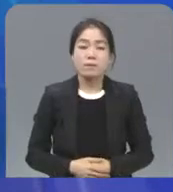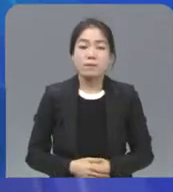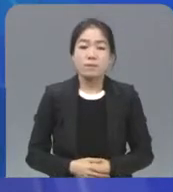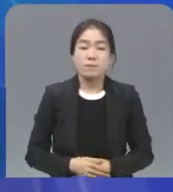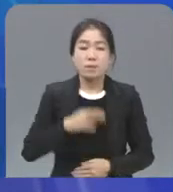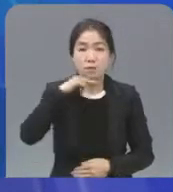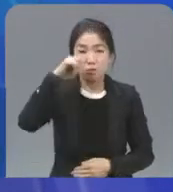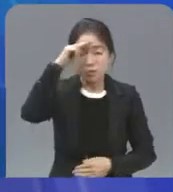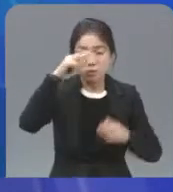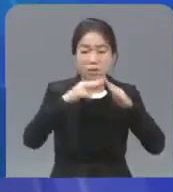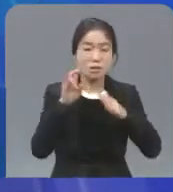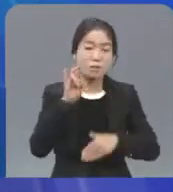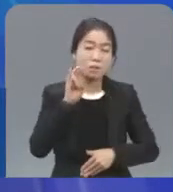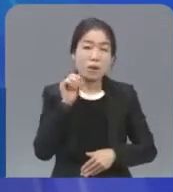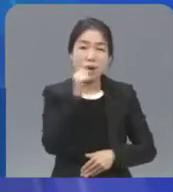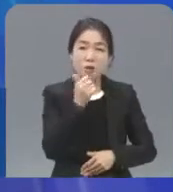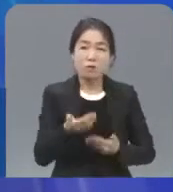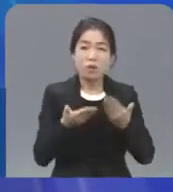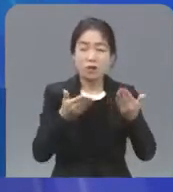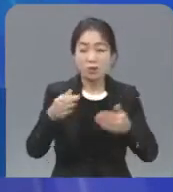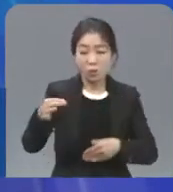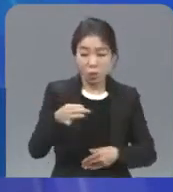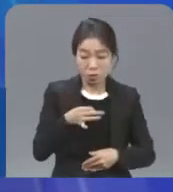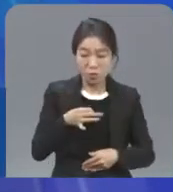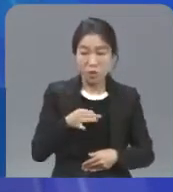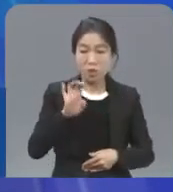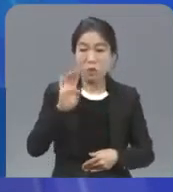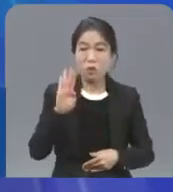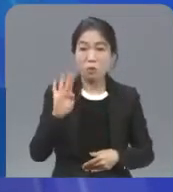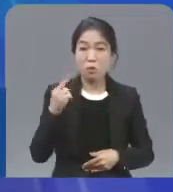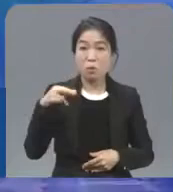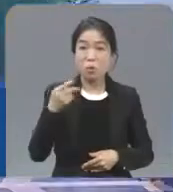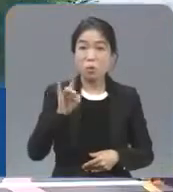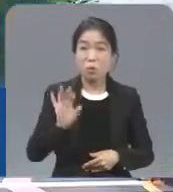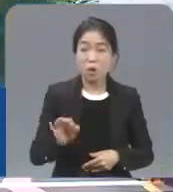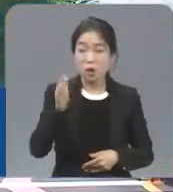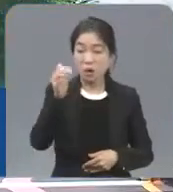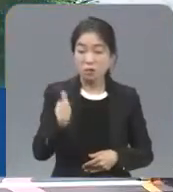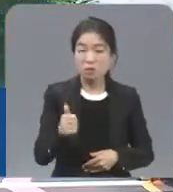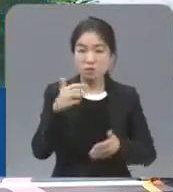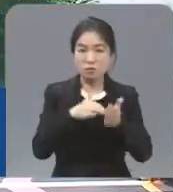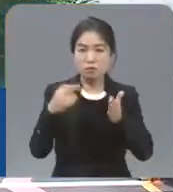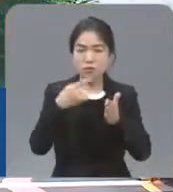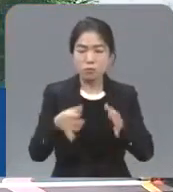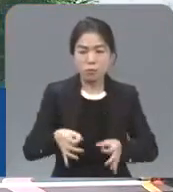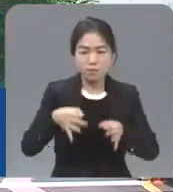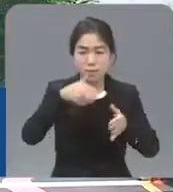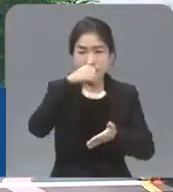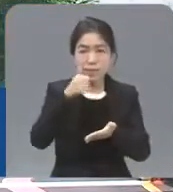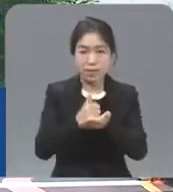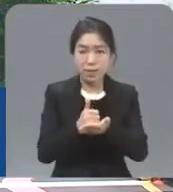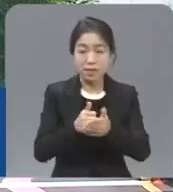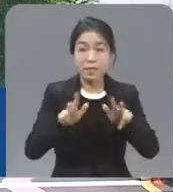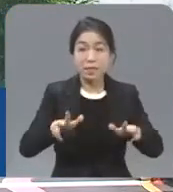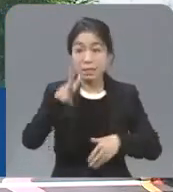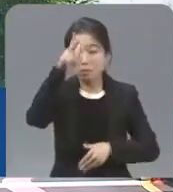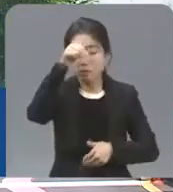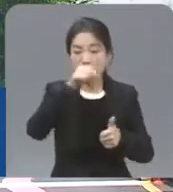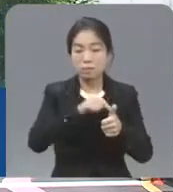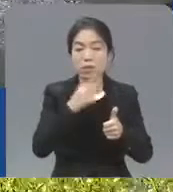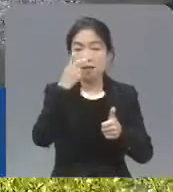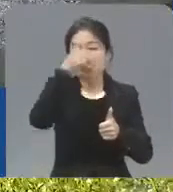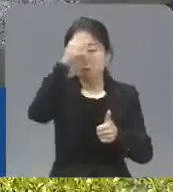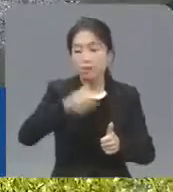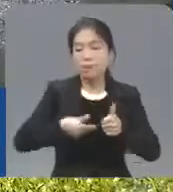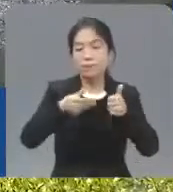유 붕어 업소에 접객 원 을 소개해 주고 돈을 받는 이른바 보도방 업주 에게 수천만 원을 투자한 혐의로 현직 경찰관이 검찰에